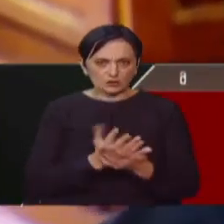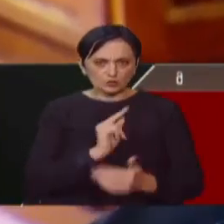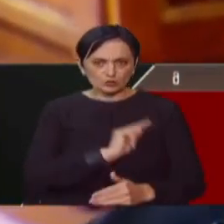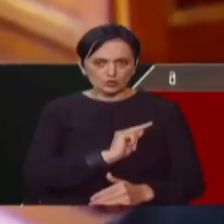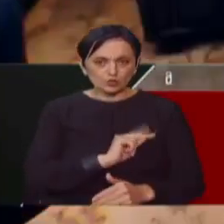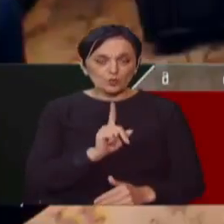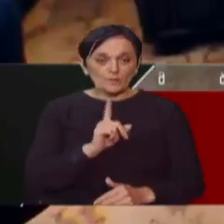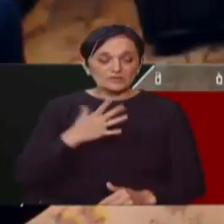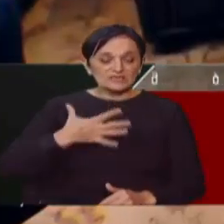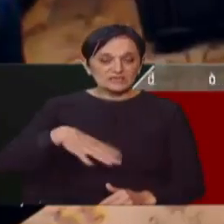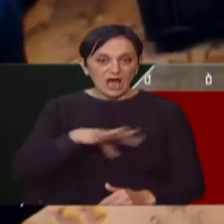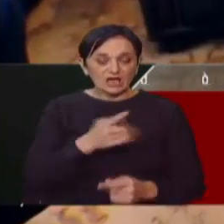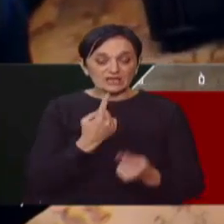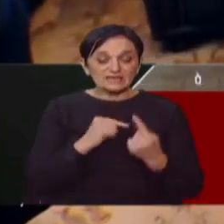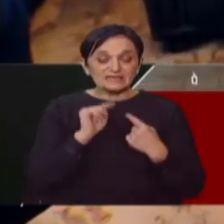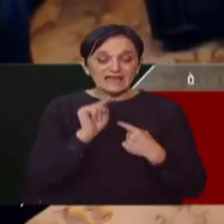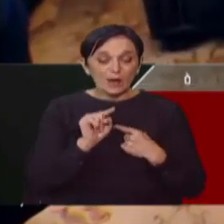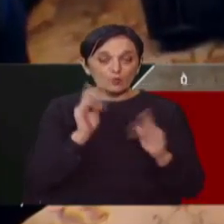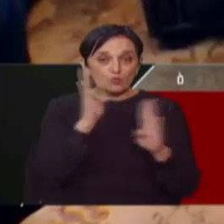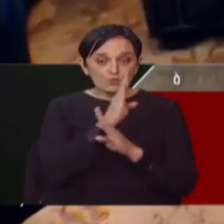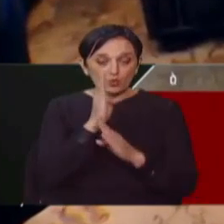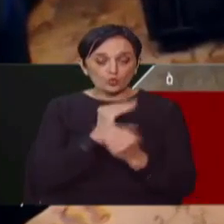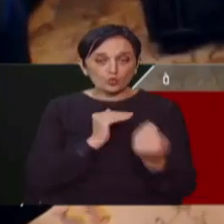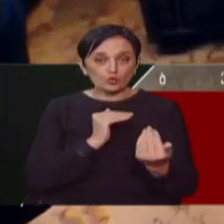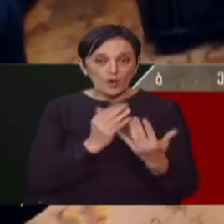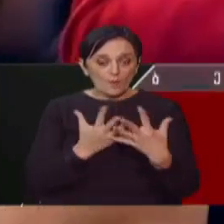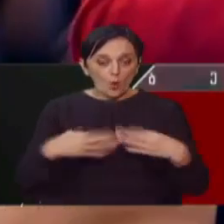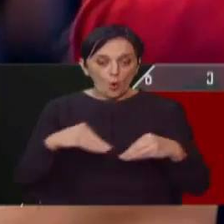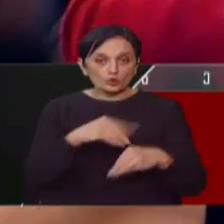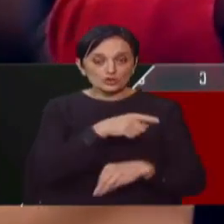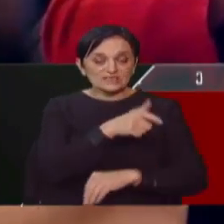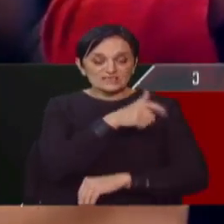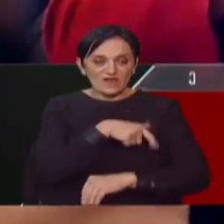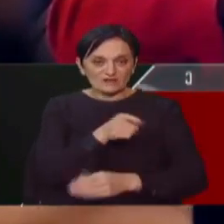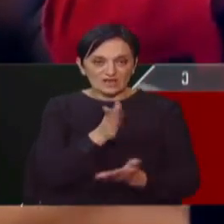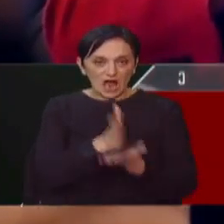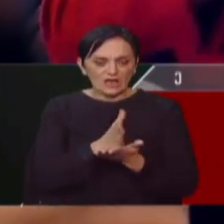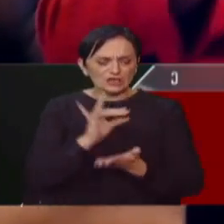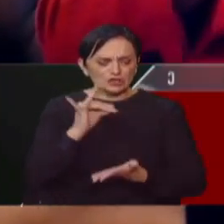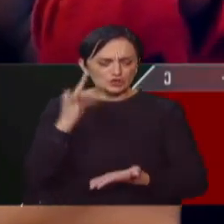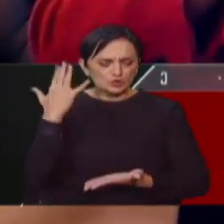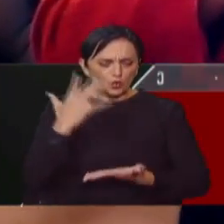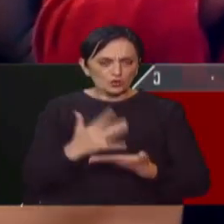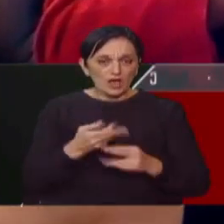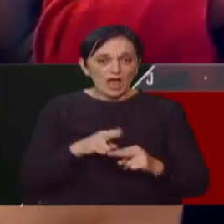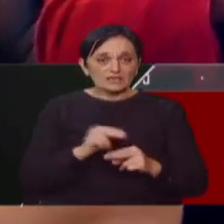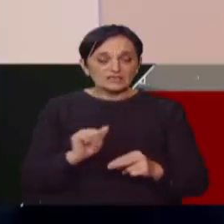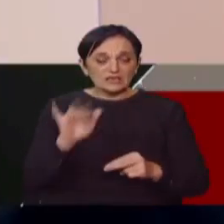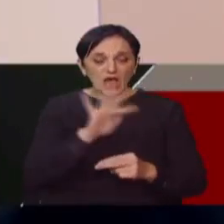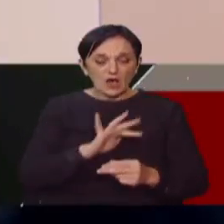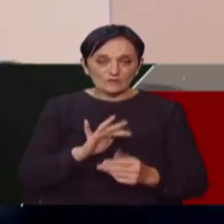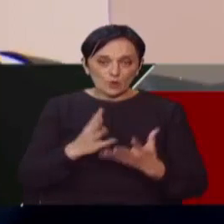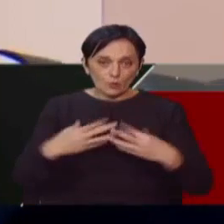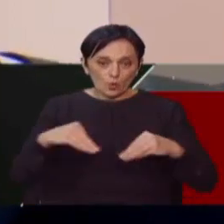მუშაობას, რომ საქართველო დაბრუნდეს იმ ბუნებრივ ოჯახში, რომლის წევრიც არის ისტორიულად, ეს არის ევროპული